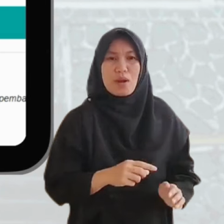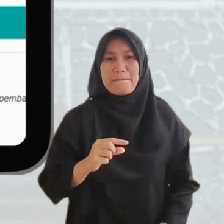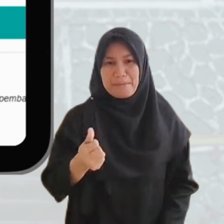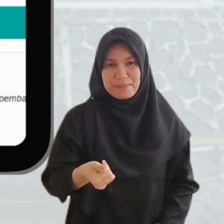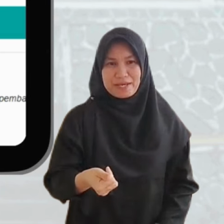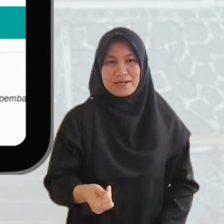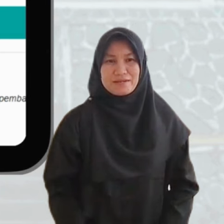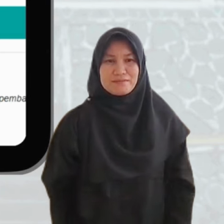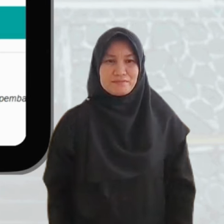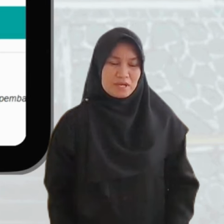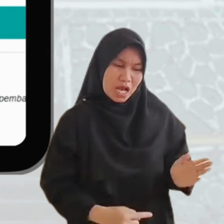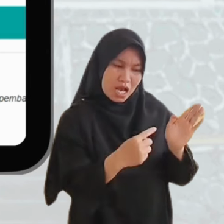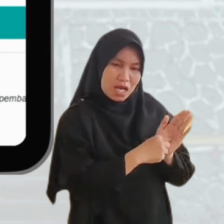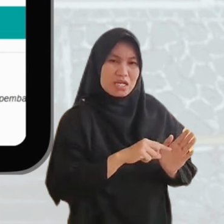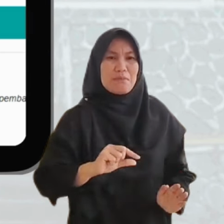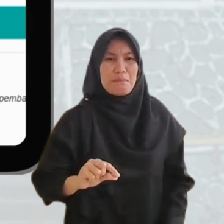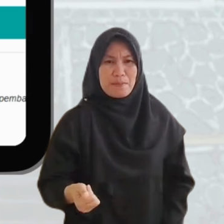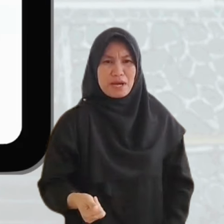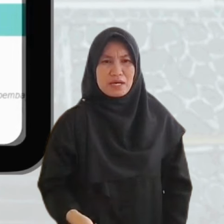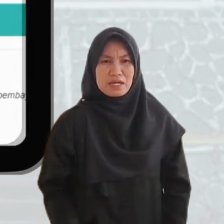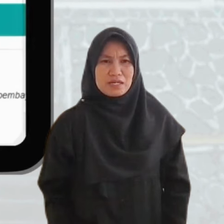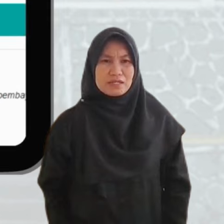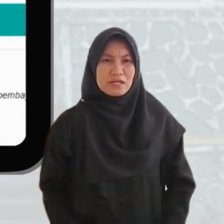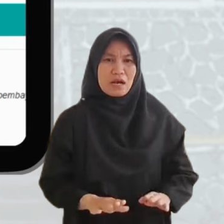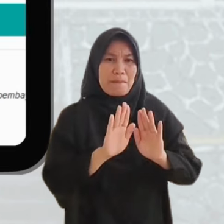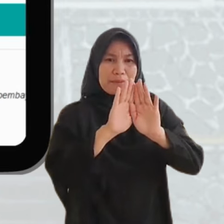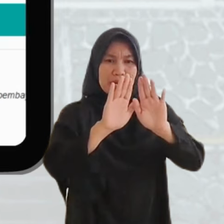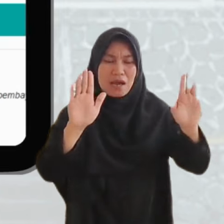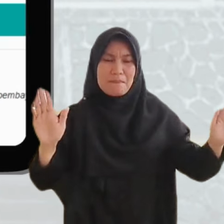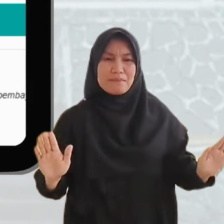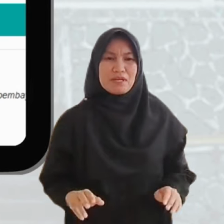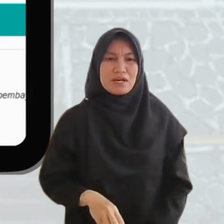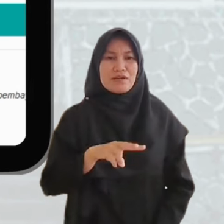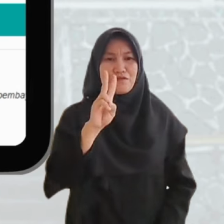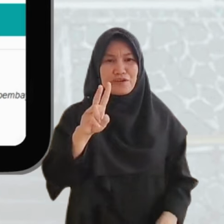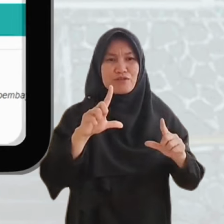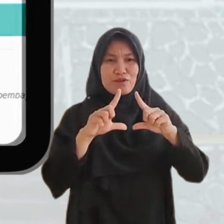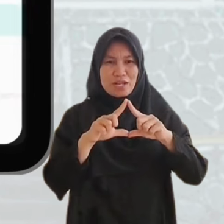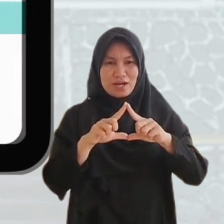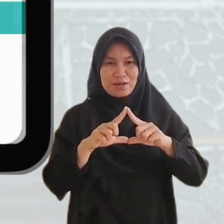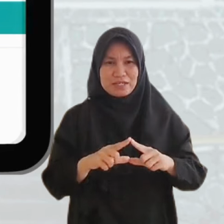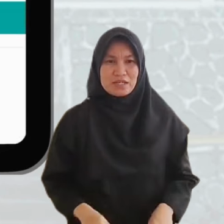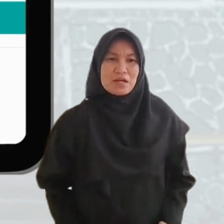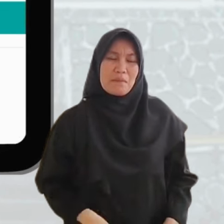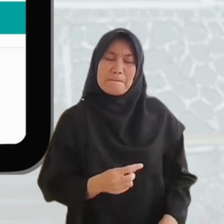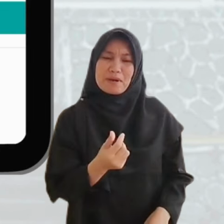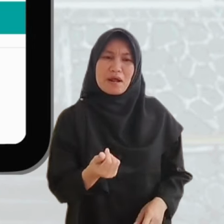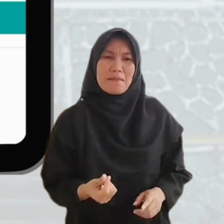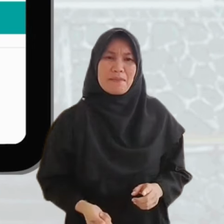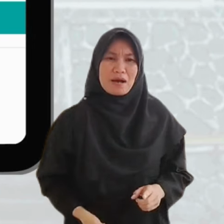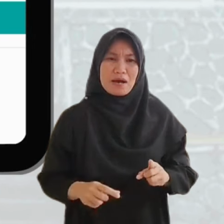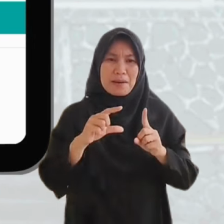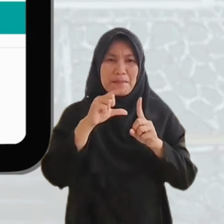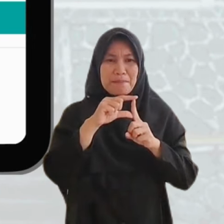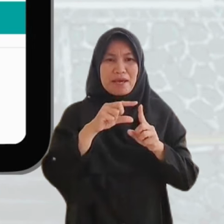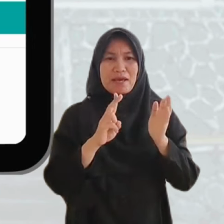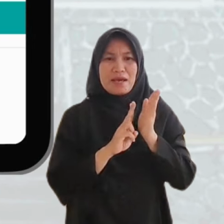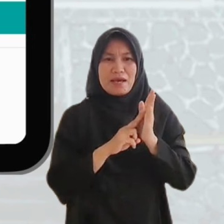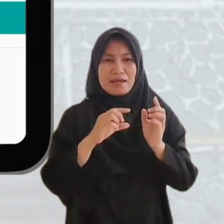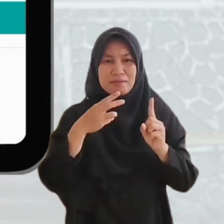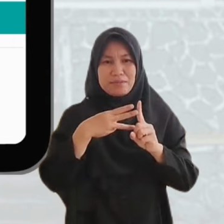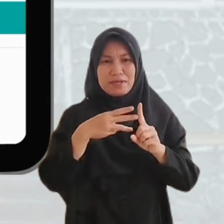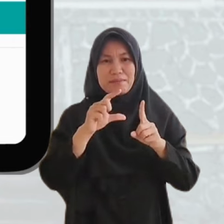salinan putusan sudah tersedia, akan muncul tombol pembayaran. Klik tombol pembayaran, kemudian sistem akan menampilkan